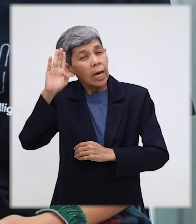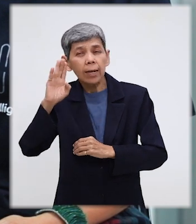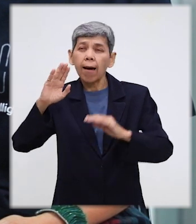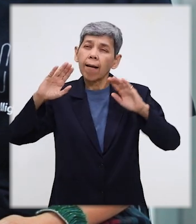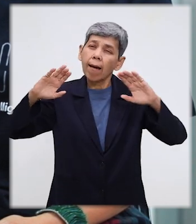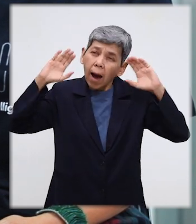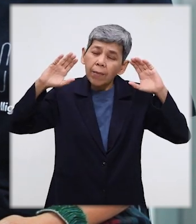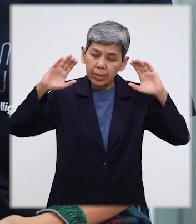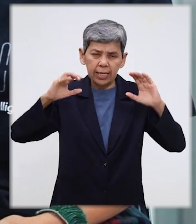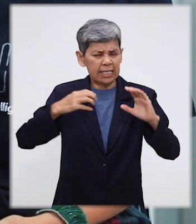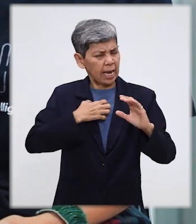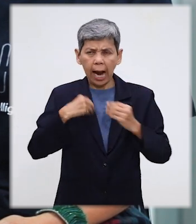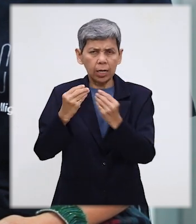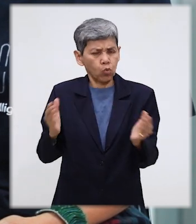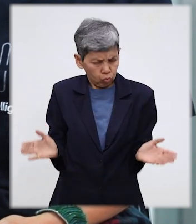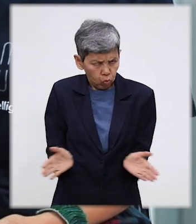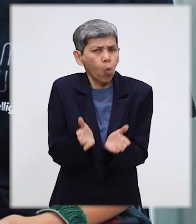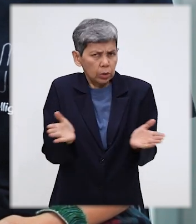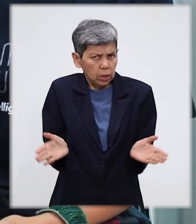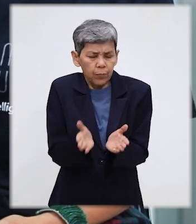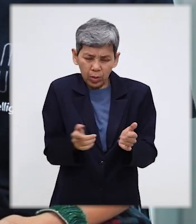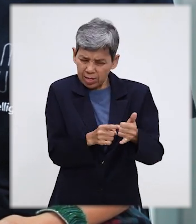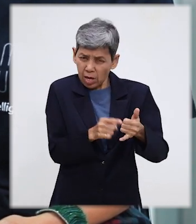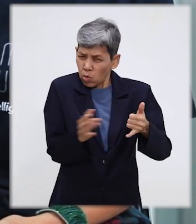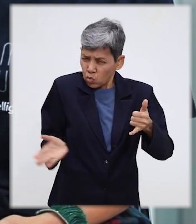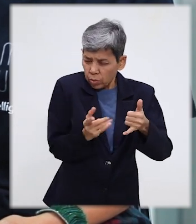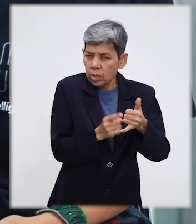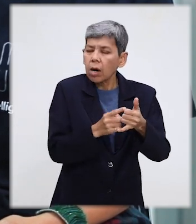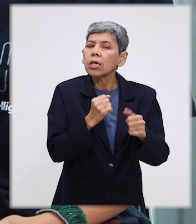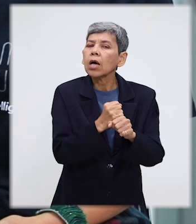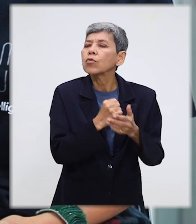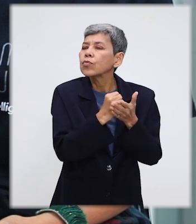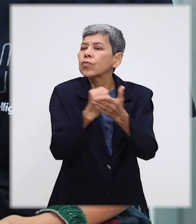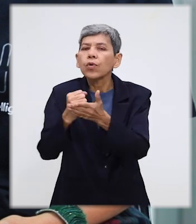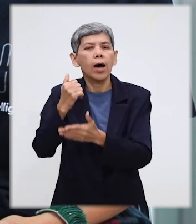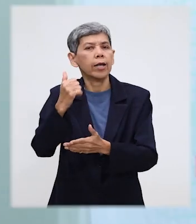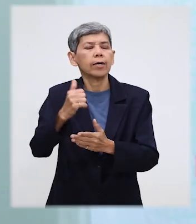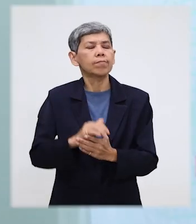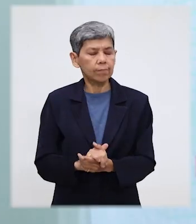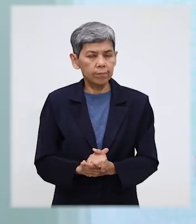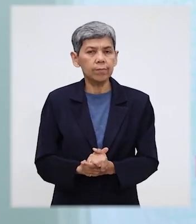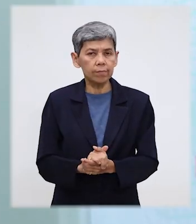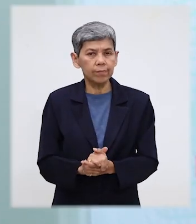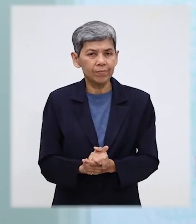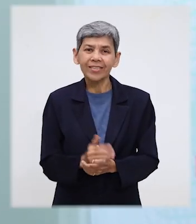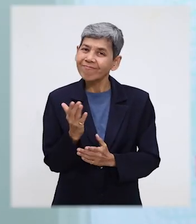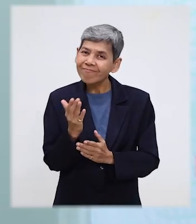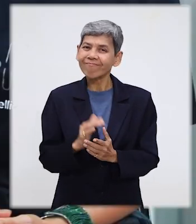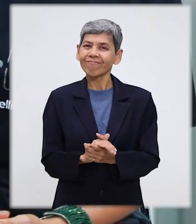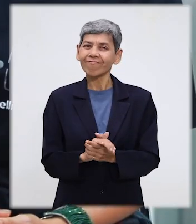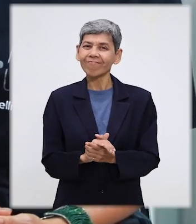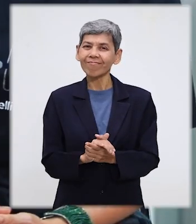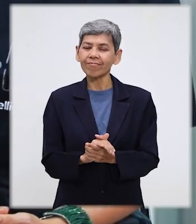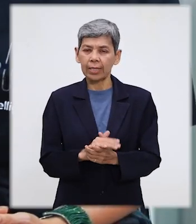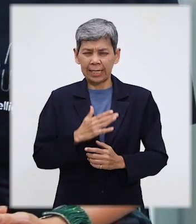ยงานราชการเนี่ยที่อาจจะส่งเสริมเนาะให้เขาเนี่ยจะได้มีประโยชน์กับคนอื่นได้ด้วยค่ะ ตอนที่ล่ะคะ